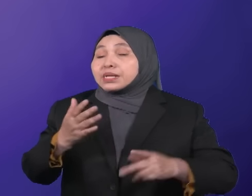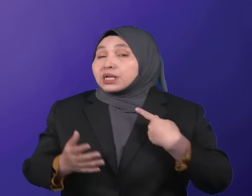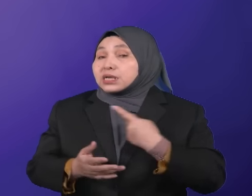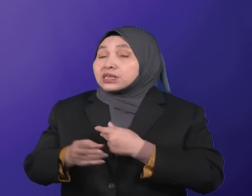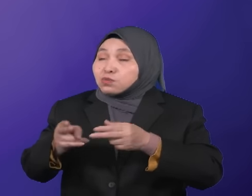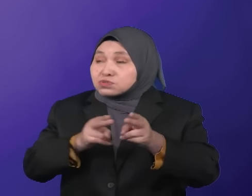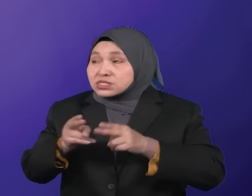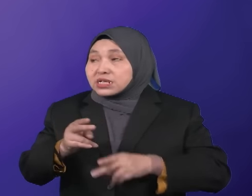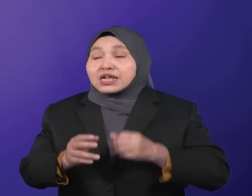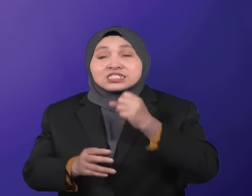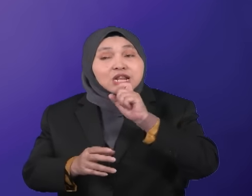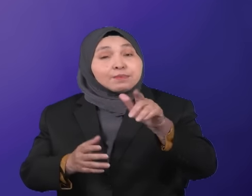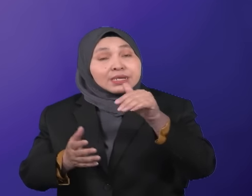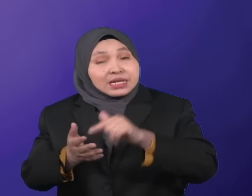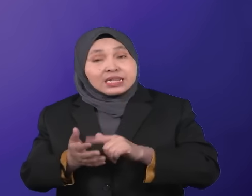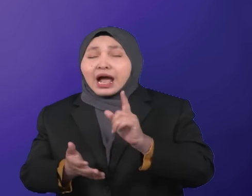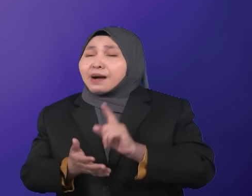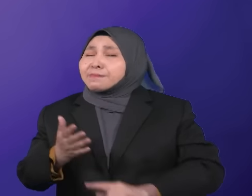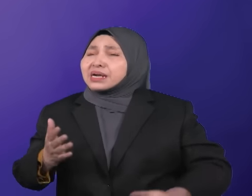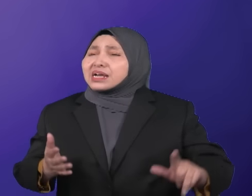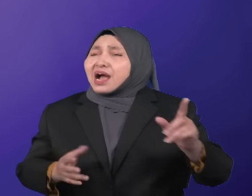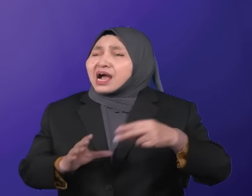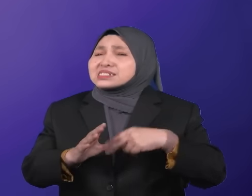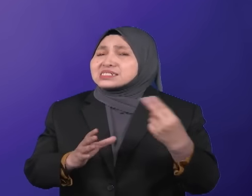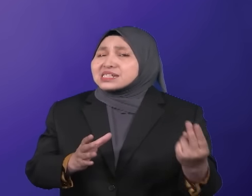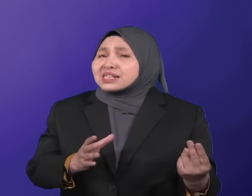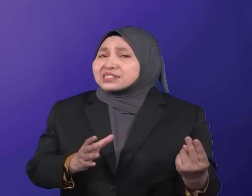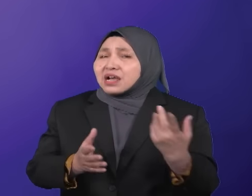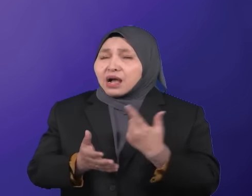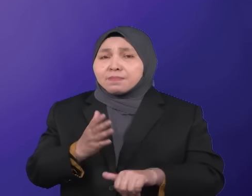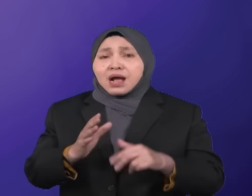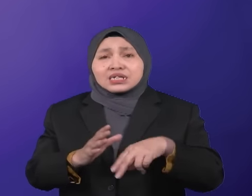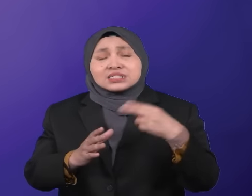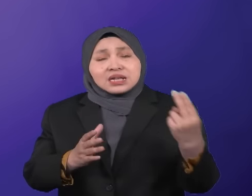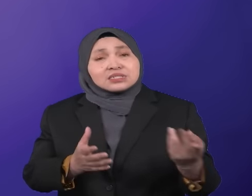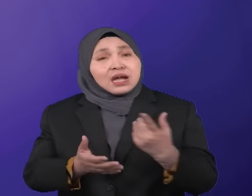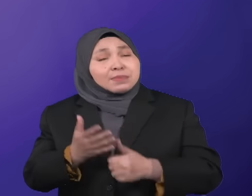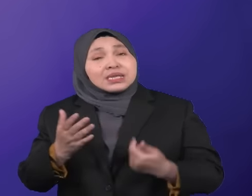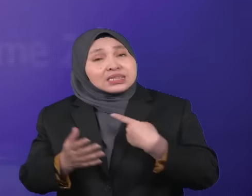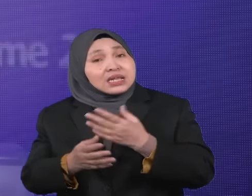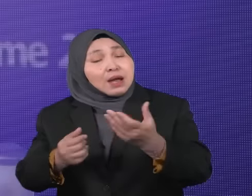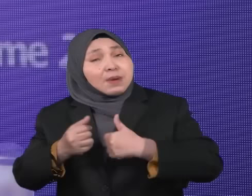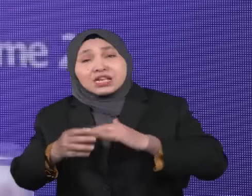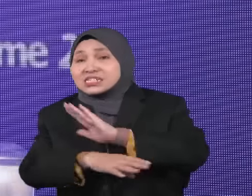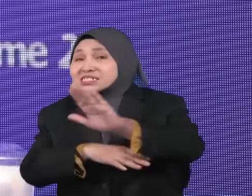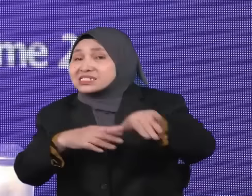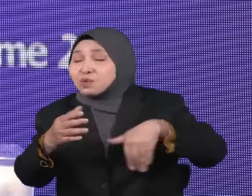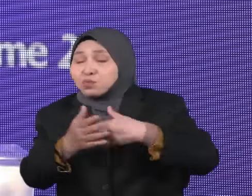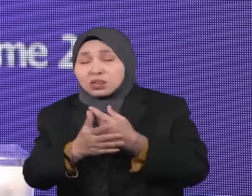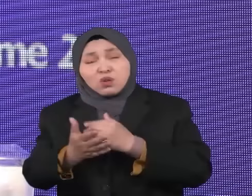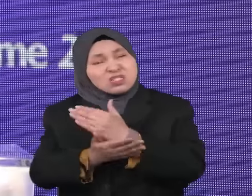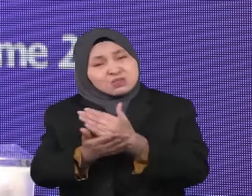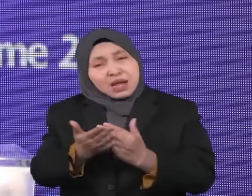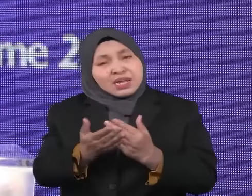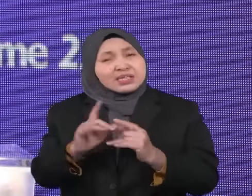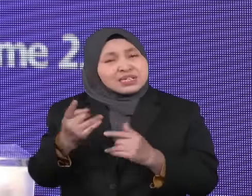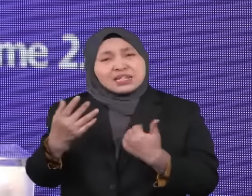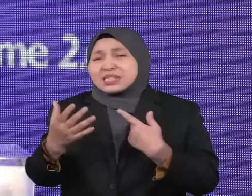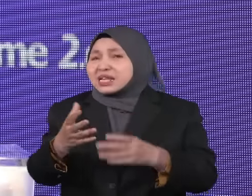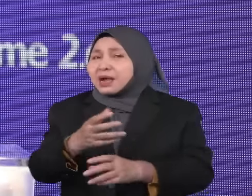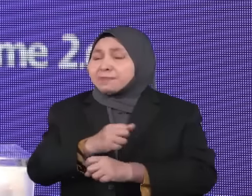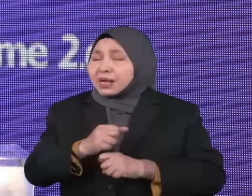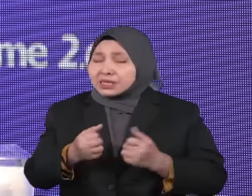usahakan selama ini, apakah hasilnya, ya, apakah hasilnya, adakah kita dapat semuanya ataupun sebahagian sahaja.